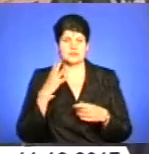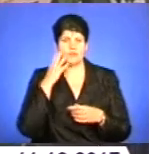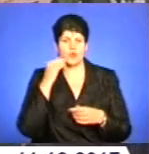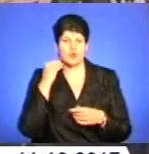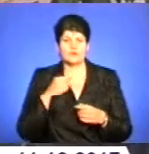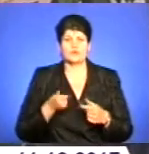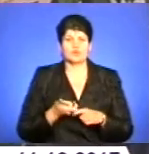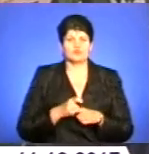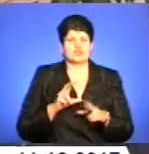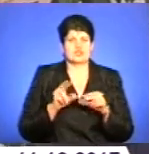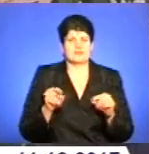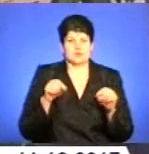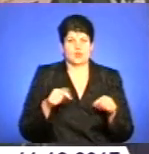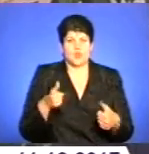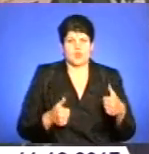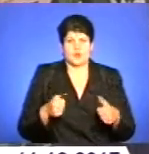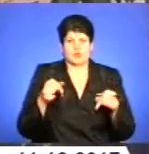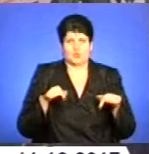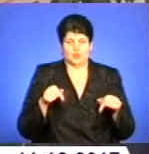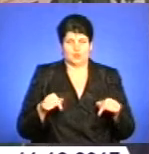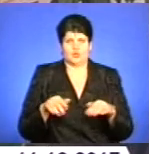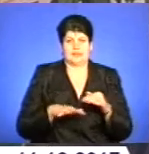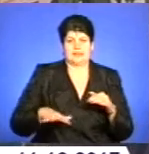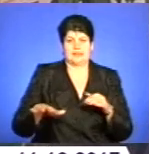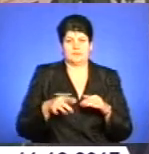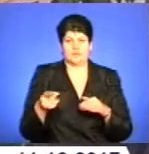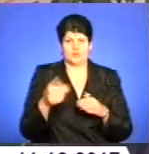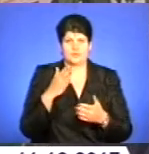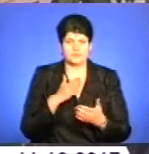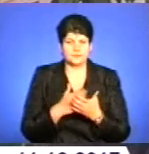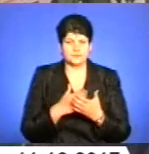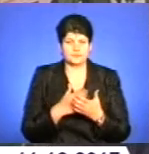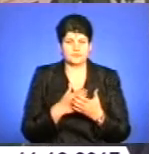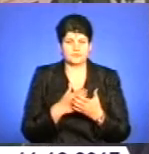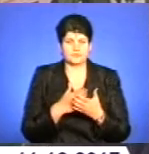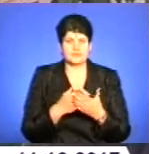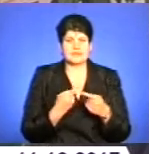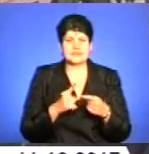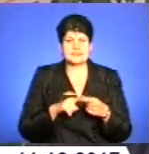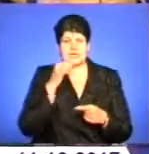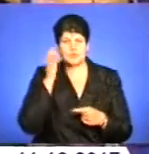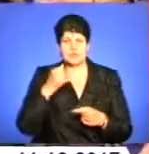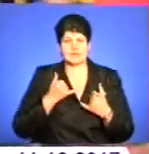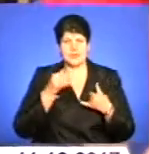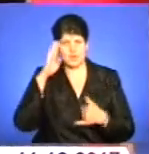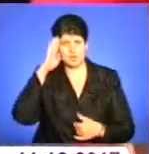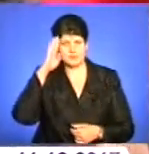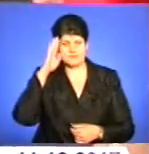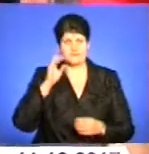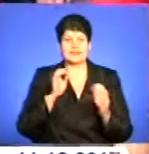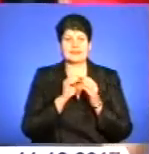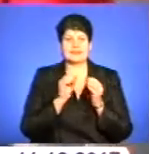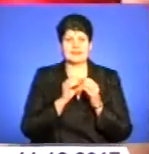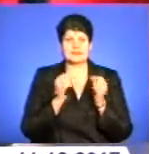ту конкуренцію, яка саме тут на Килимі в Тернополі розгортається. Це досвід для хлопців. 10